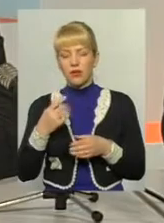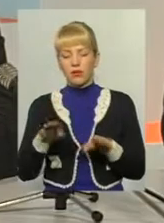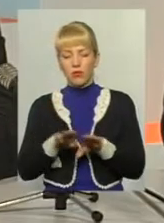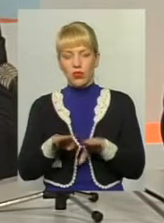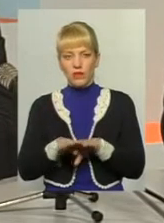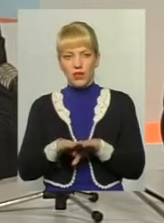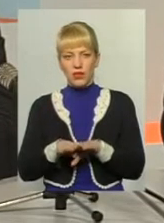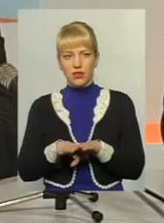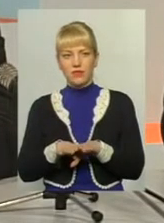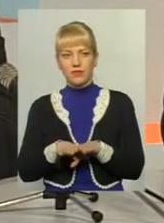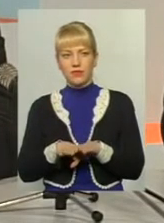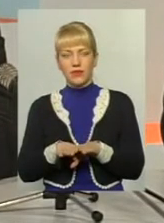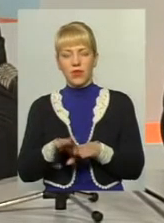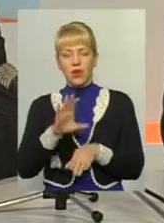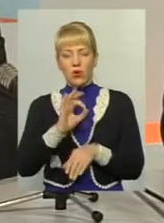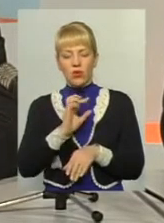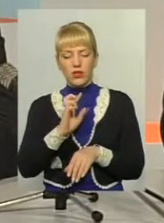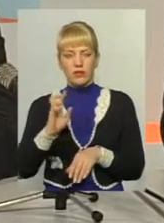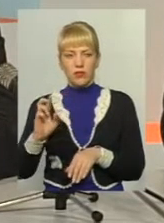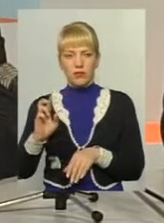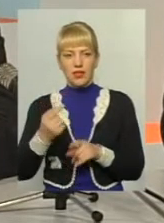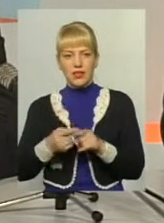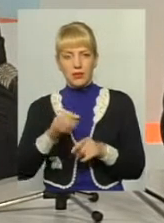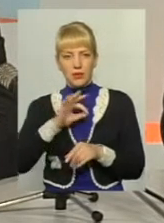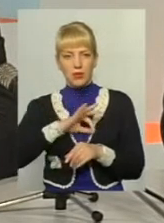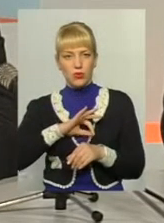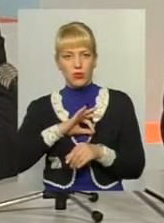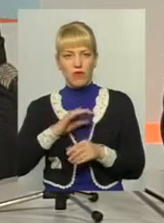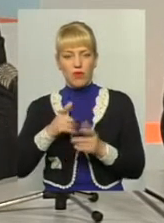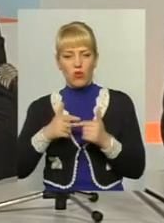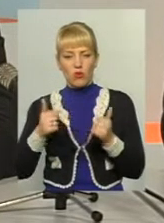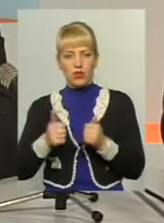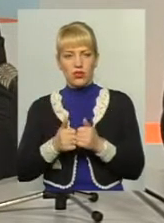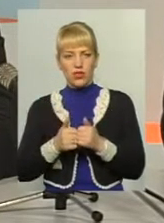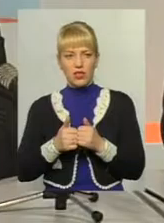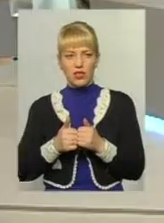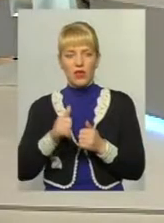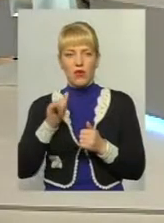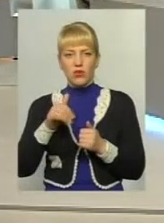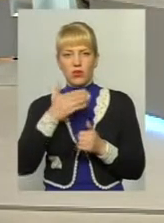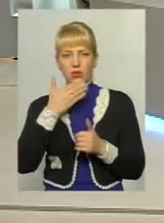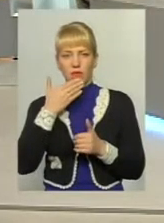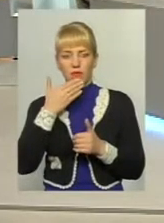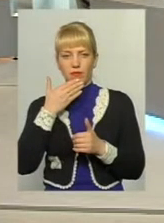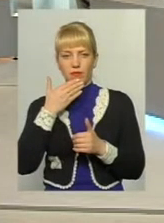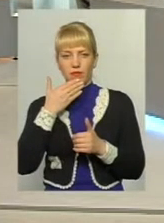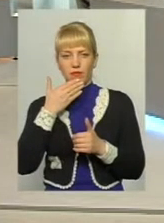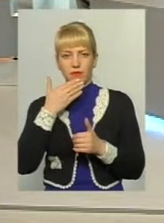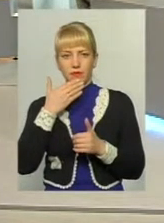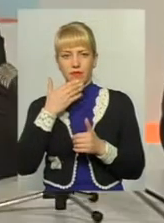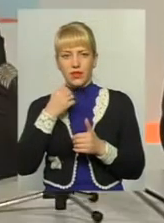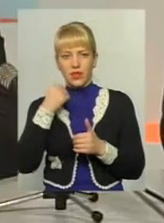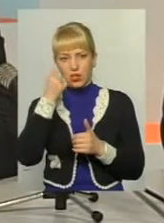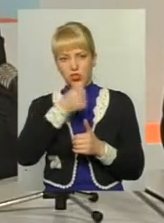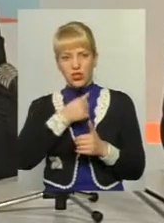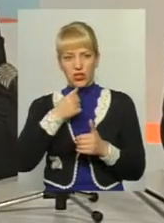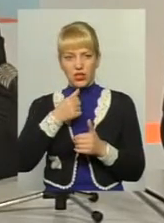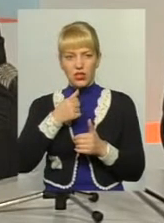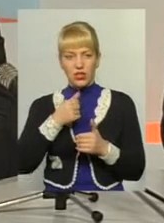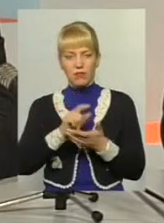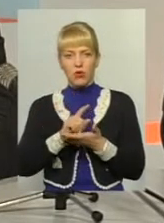ці, ну, якби свідомо взялися управляти своїм будинком, і їм ще й платити більше. Тобто зараз, от,